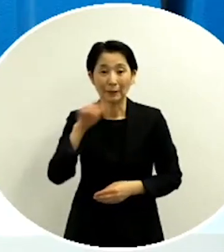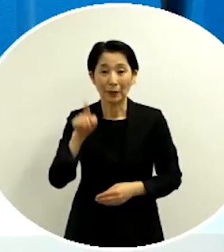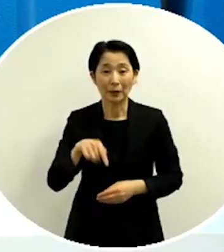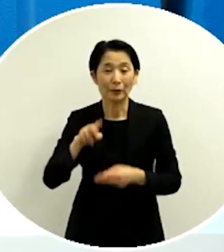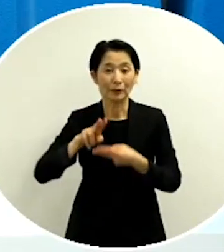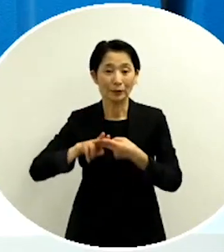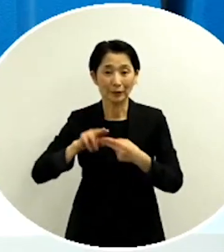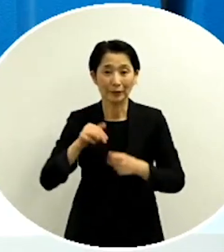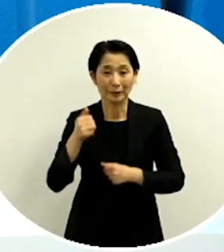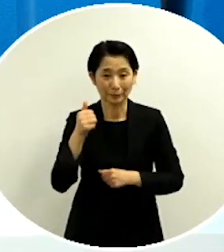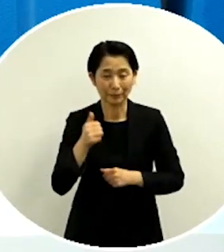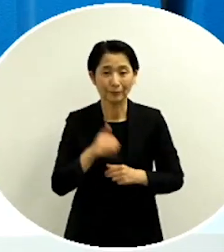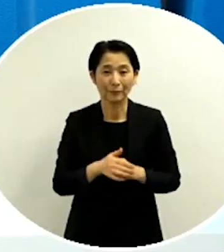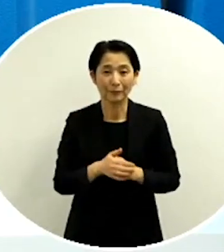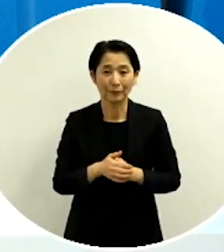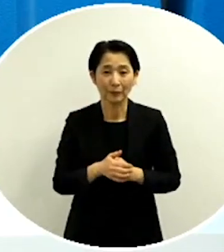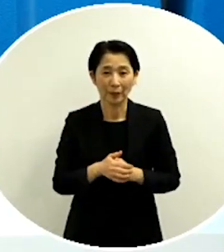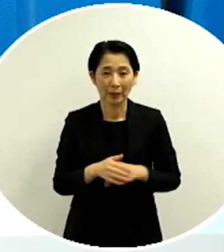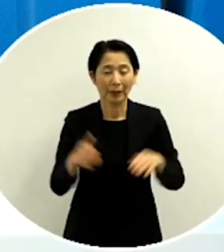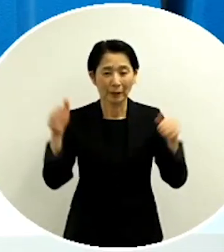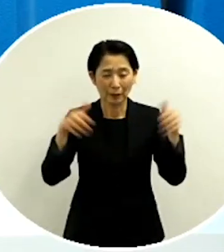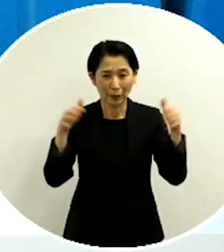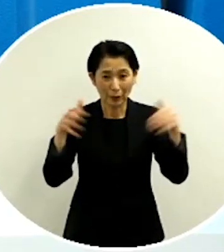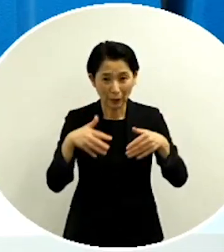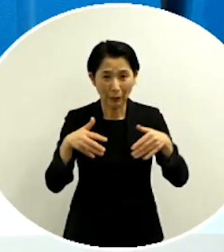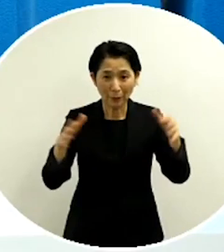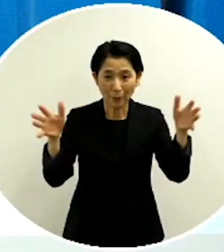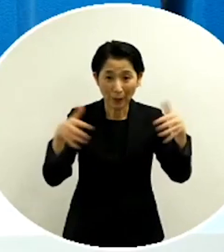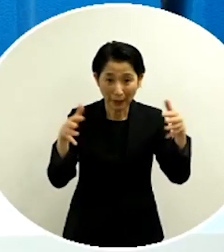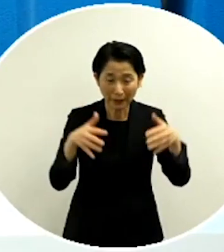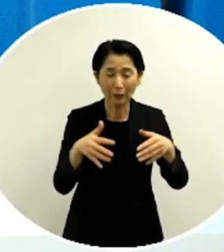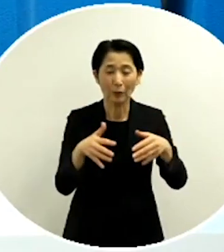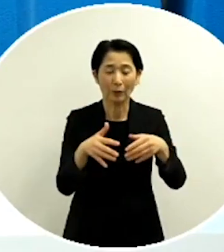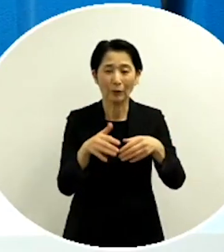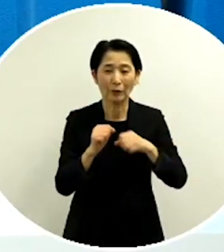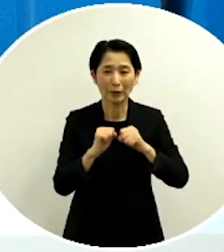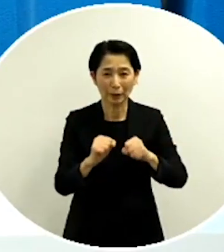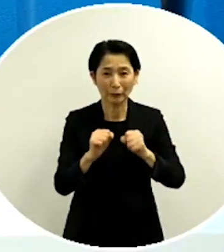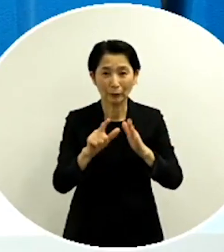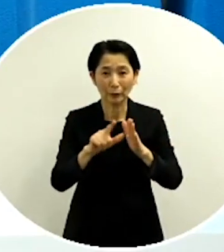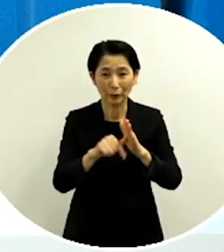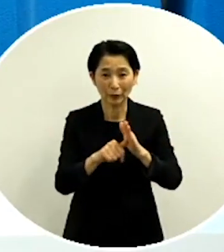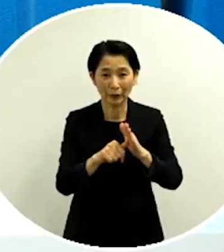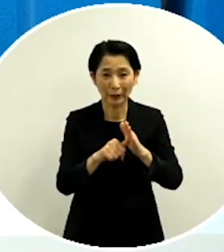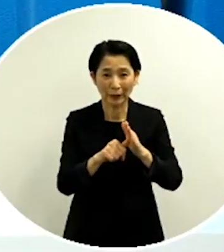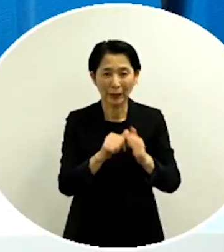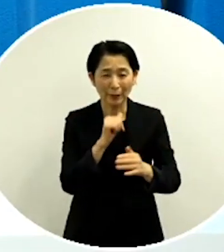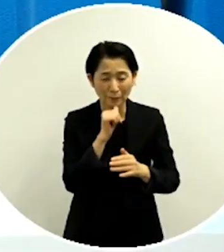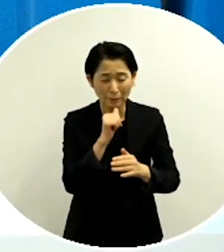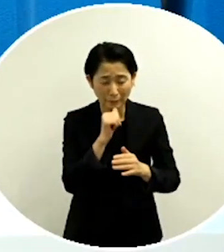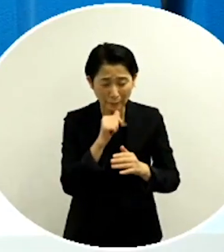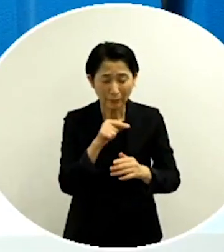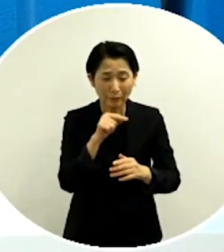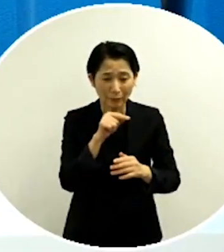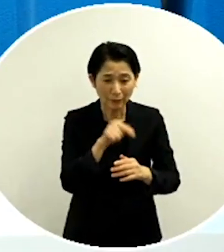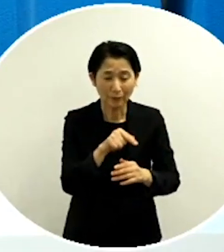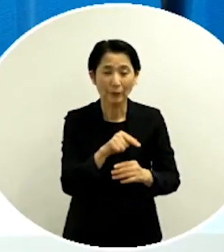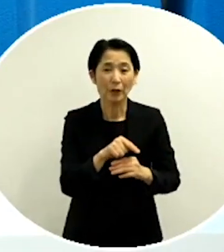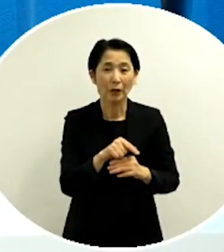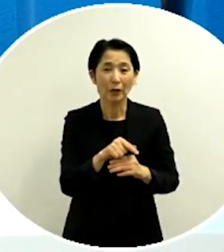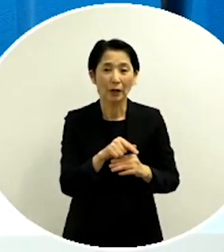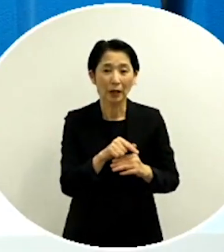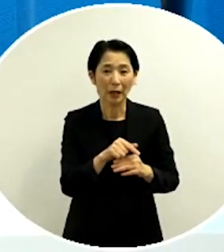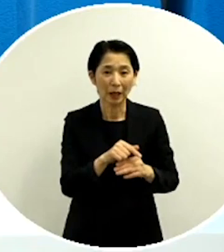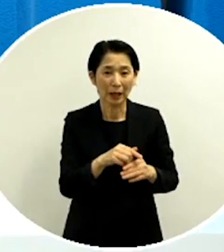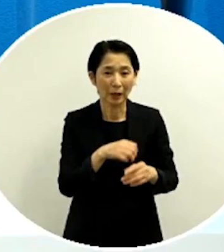はあの政治資金パーティーをするんですけどそこでは必ず貧困い置かれてしまった